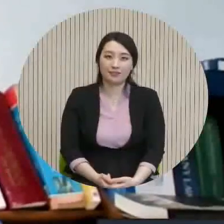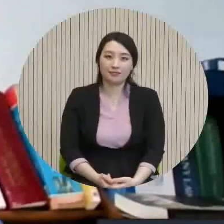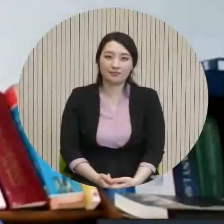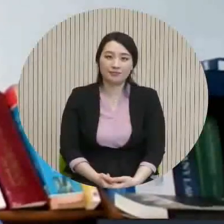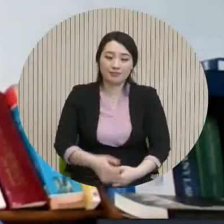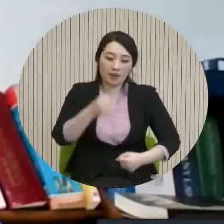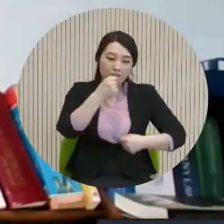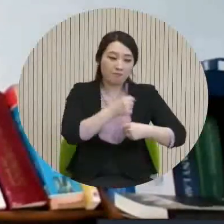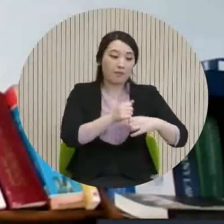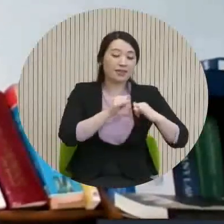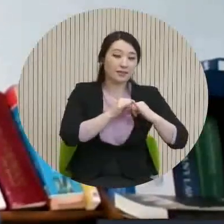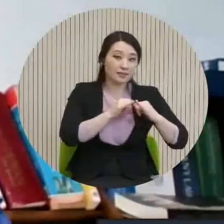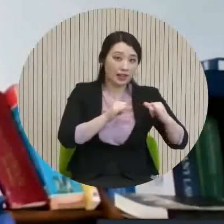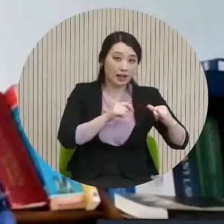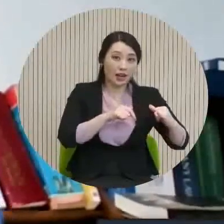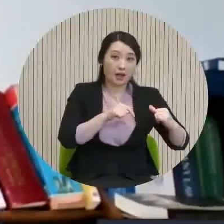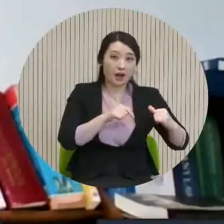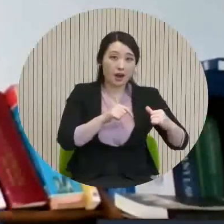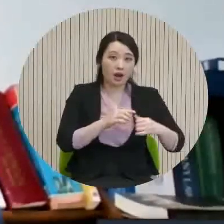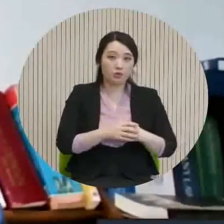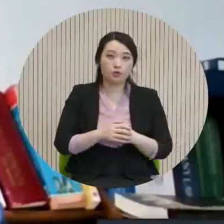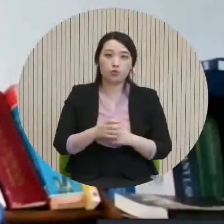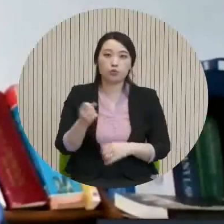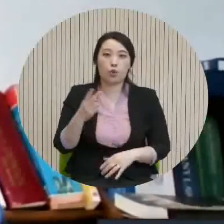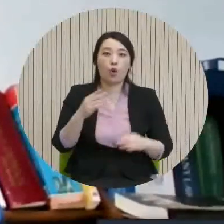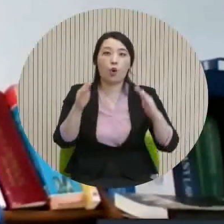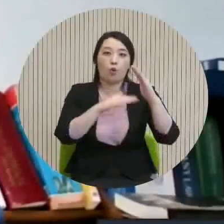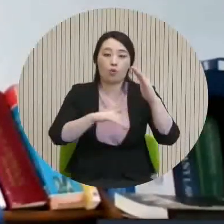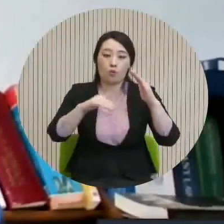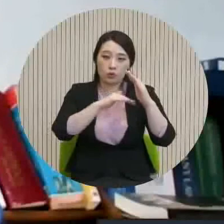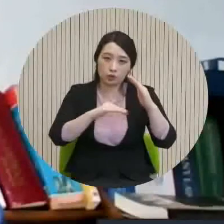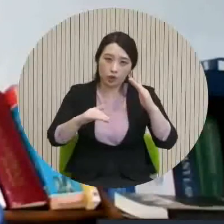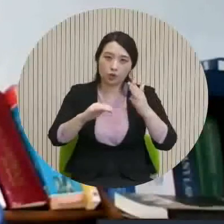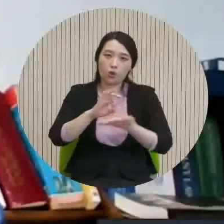제가 질문 드리겠습니다. So I'll give you a question.